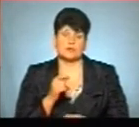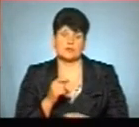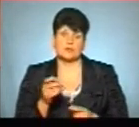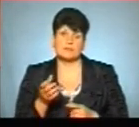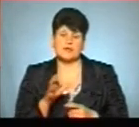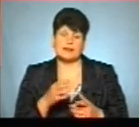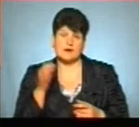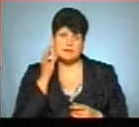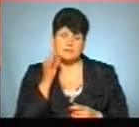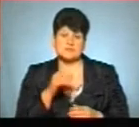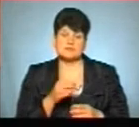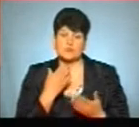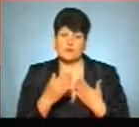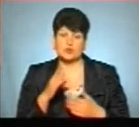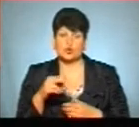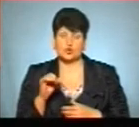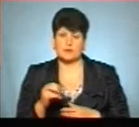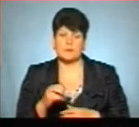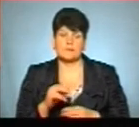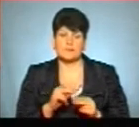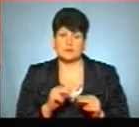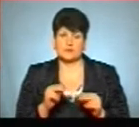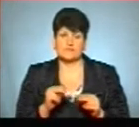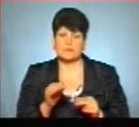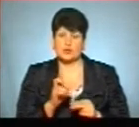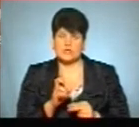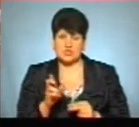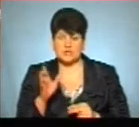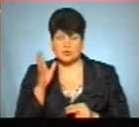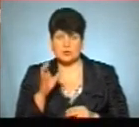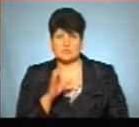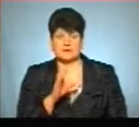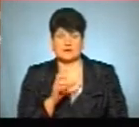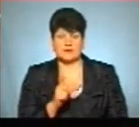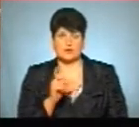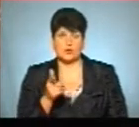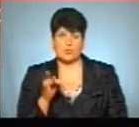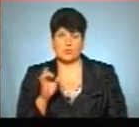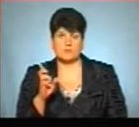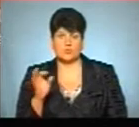спілкувалися з доктором біологічних наук Василем Грубінком. До зустрічі у наступних ефірах.